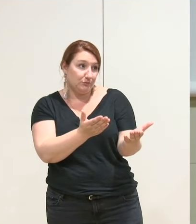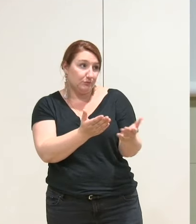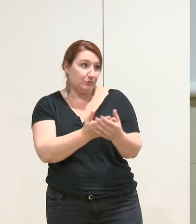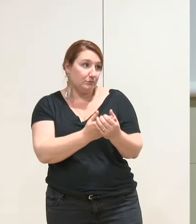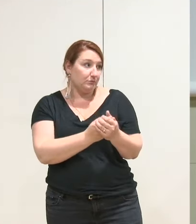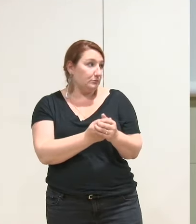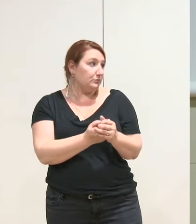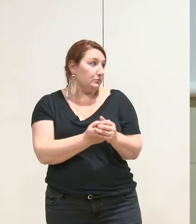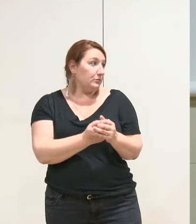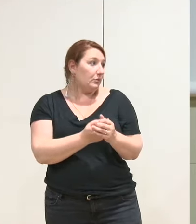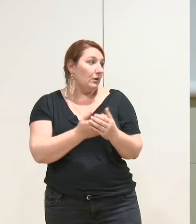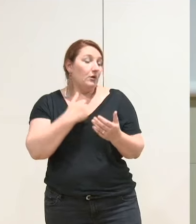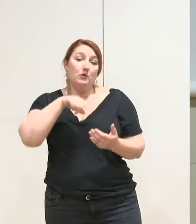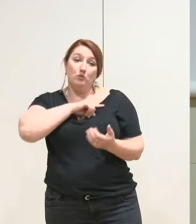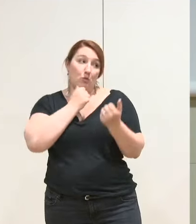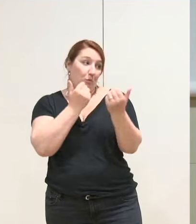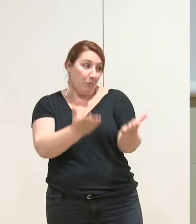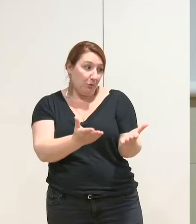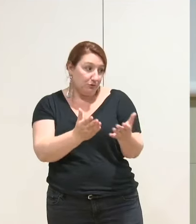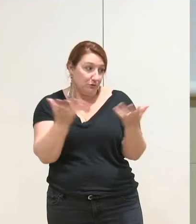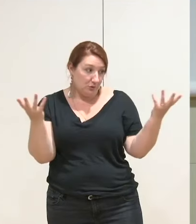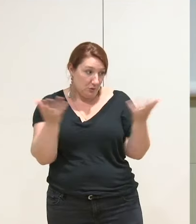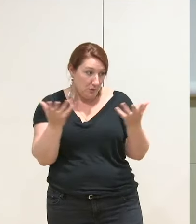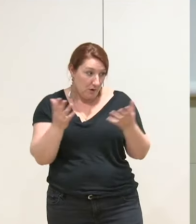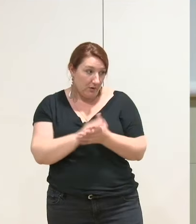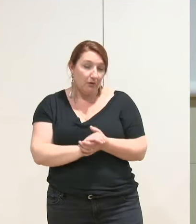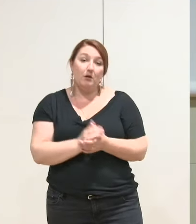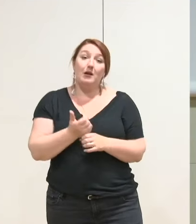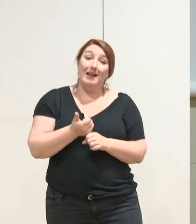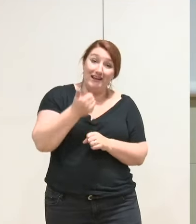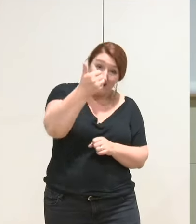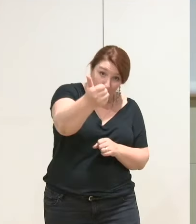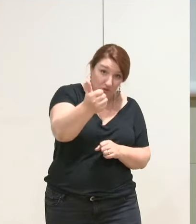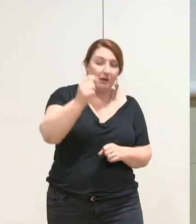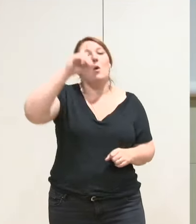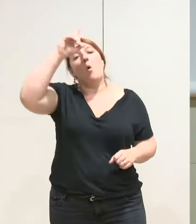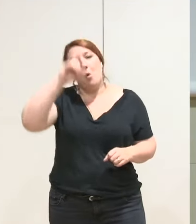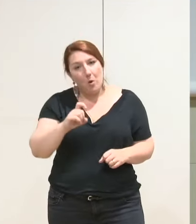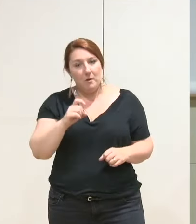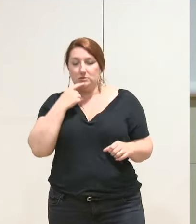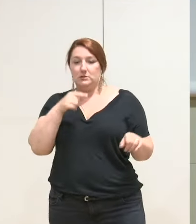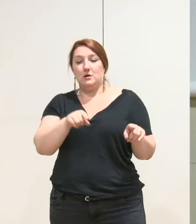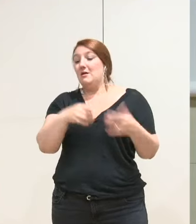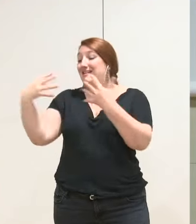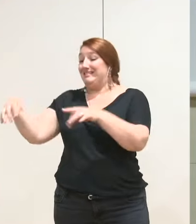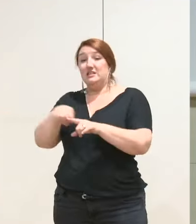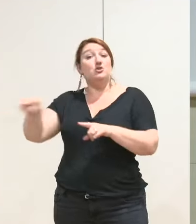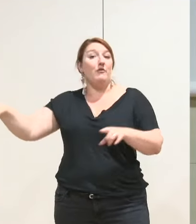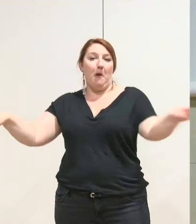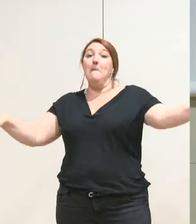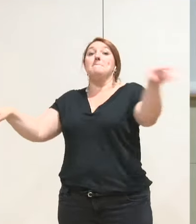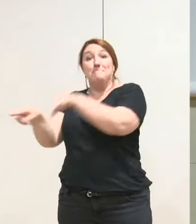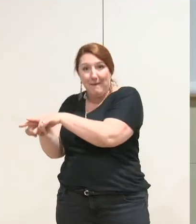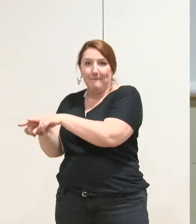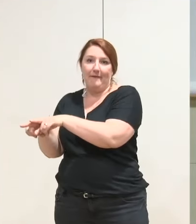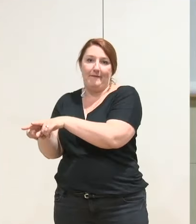proposons du coup ce que nous leur proposons c'est à partir de l'année prochaine de rentrer dans le même type de contractualisation que les